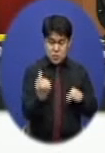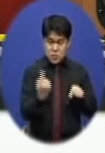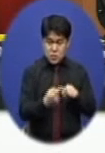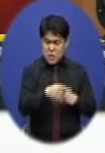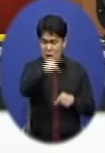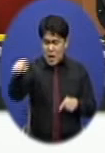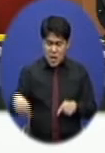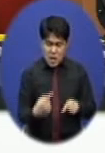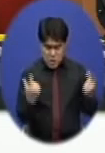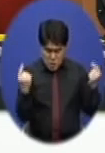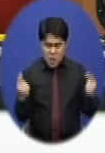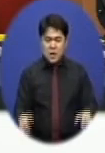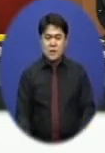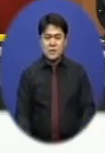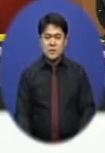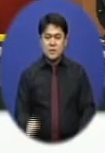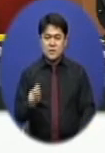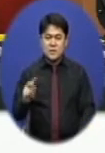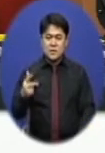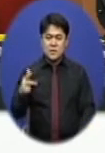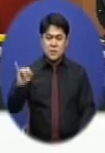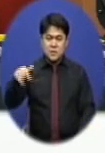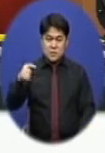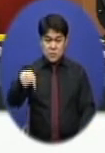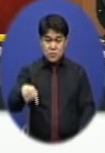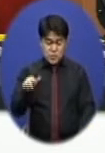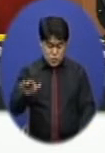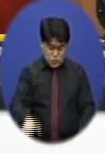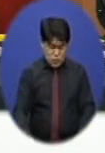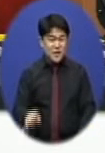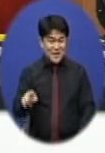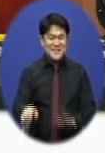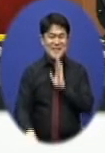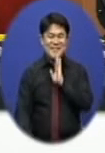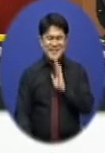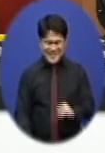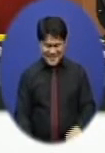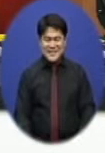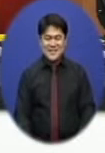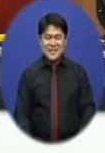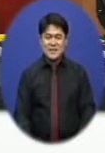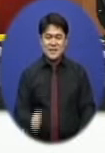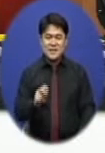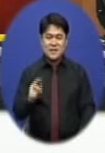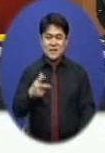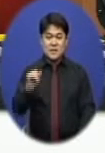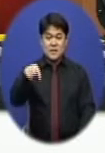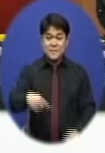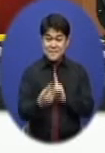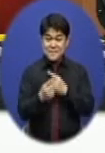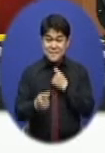똑같아요. 네. 아, 그러면 현진우 씨가 한참 후배가 되겠습니다. 그렇죠. 예. 네. 그 현진우 씨를 혹시 보신